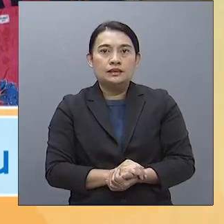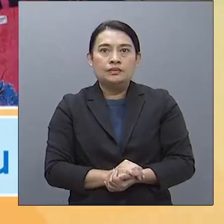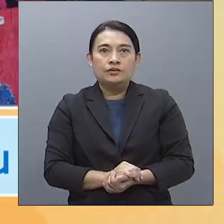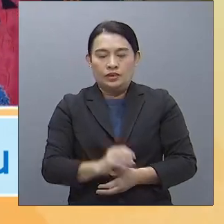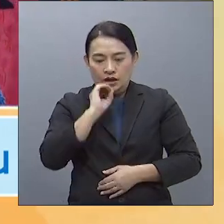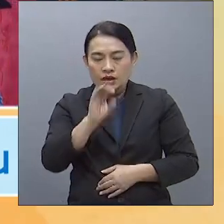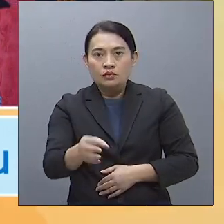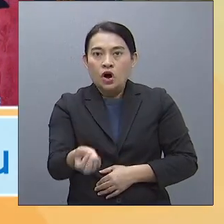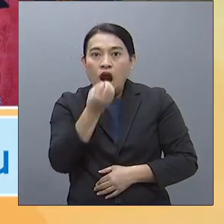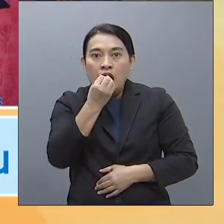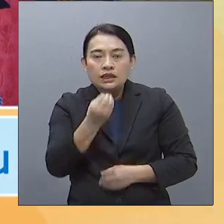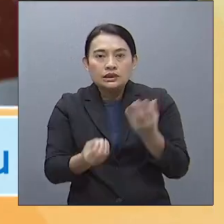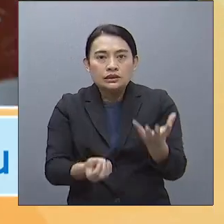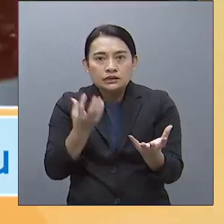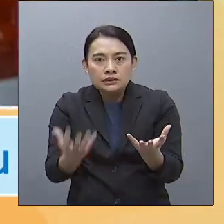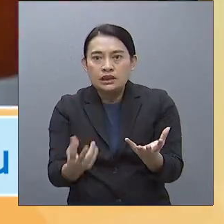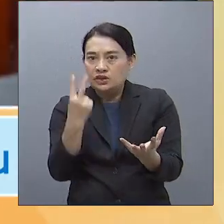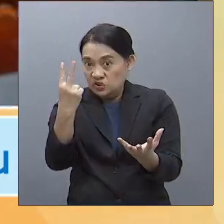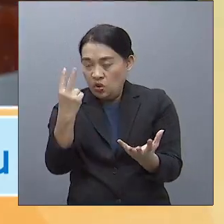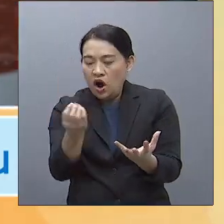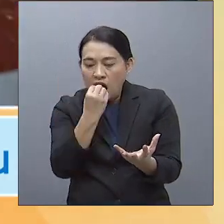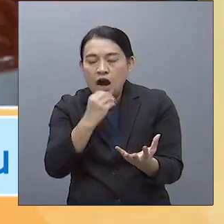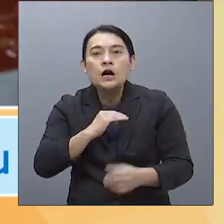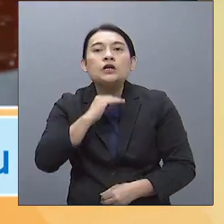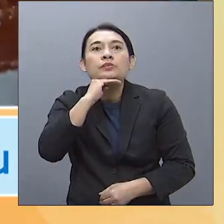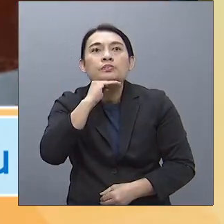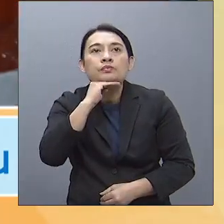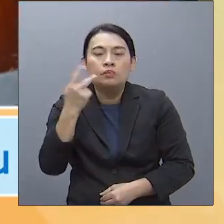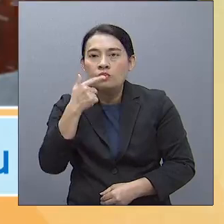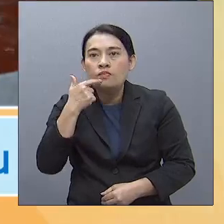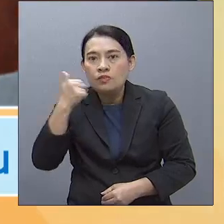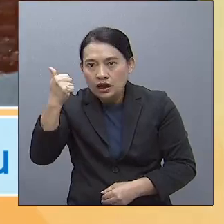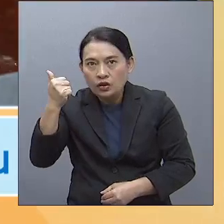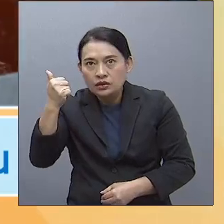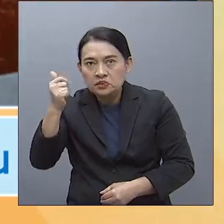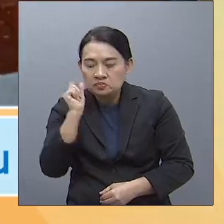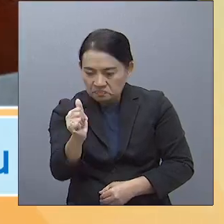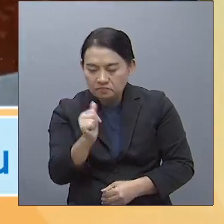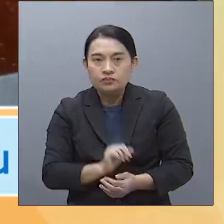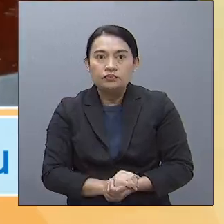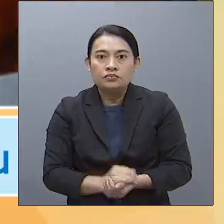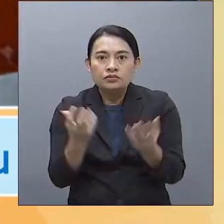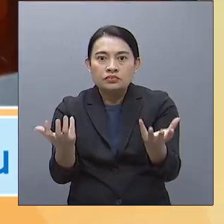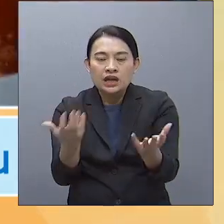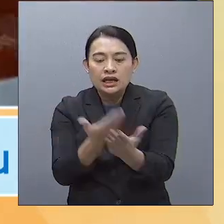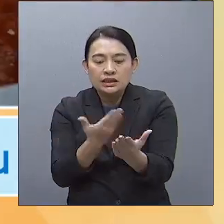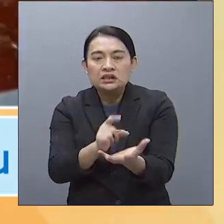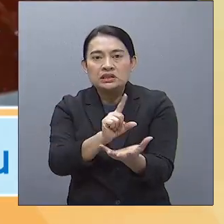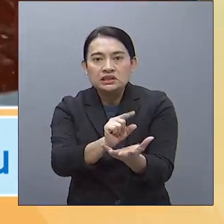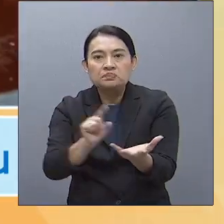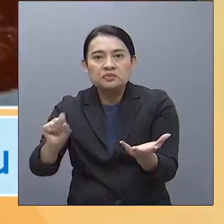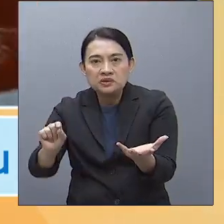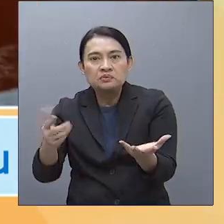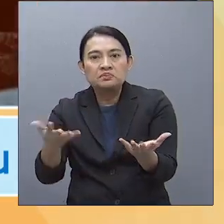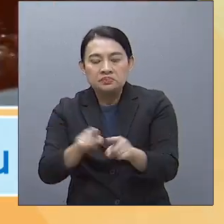ขากินกันคนละ2จาน โอ้โห อิ่มอร่อยคุ้ม อิ่มอร่อยคุ้ม4จานละ20เองอ่ะ ใช่ข้าวมันอ่ะ ข้าวมันถ้าเป็นข้าว